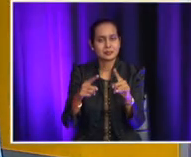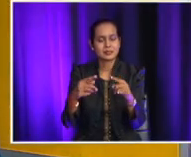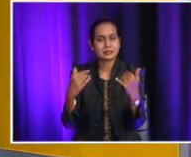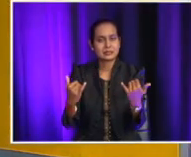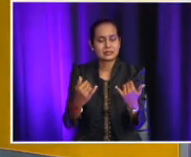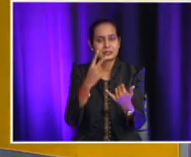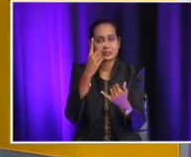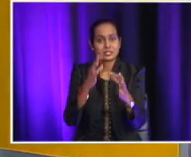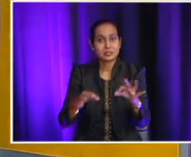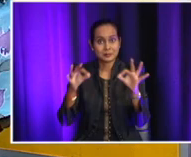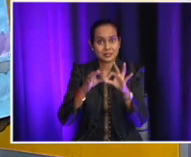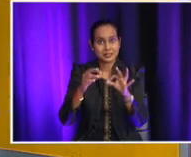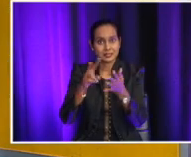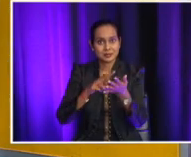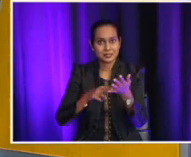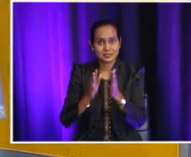kepentingan membaca